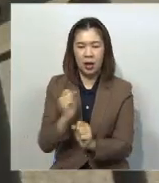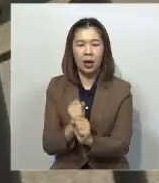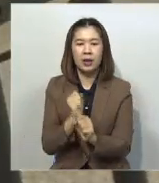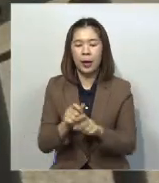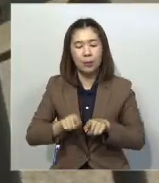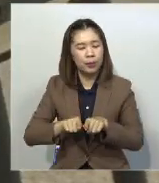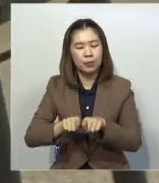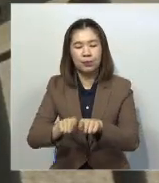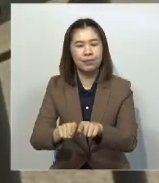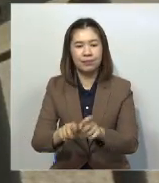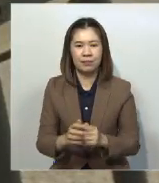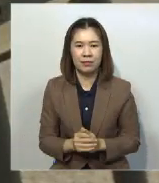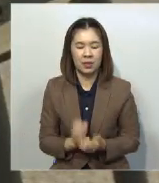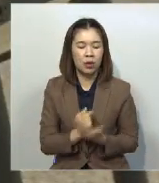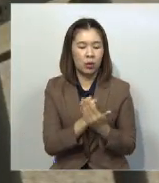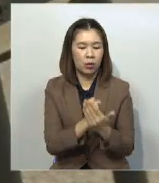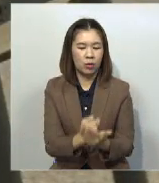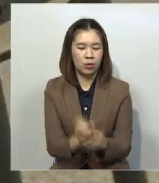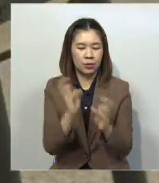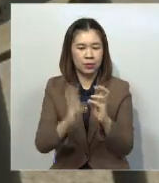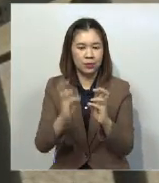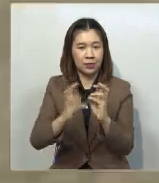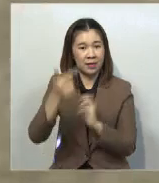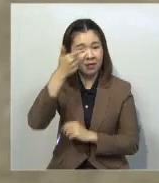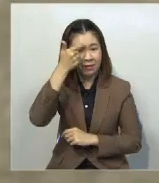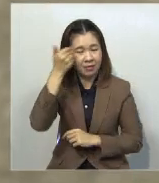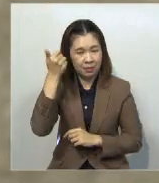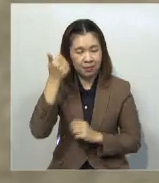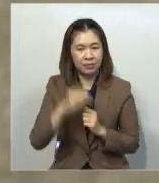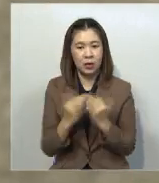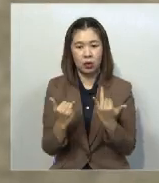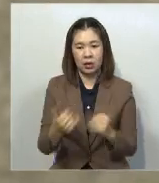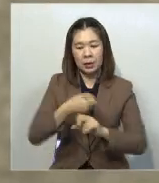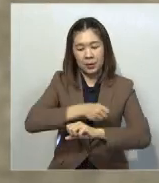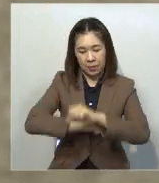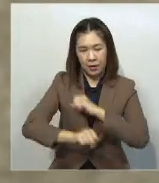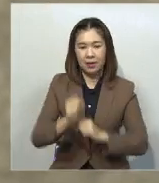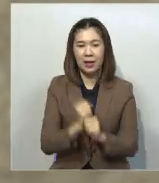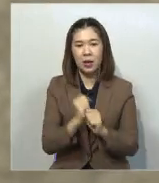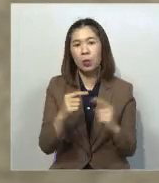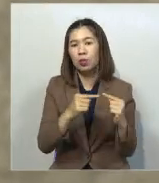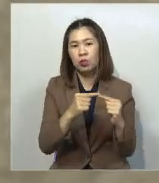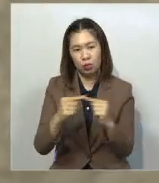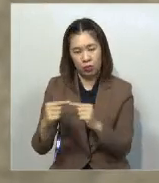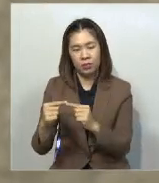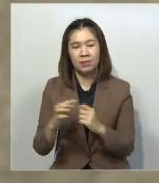บคู่กันไปด้วยนะคะคือเพื่อลดปัญหาฝุ่นละอองที่เกิดขึ้นตอนนี้ยังไม่ได้หยุดปฏิบัติการในด้านไหนนะคะทำควบคู่กันไป